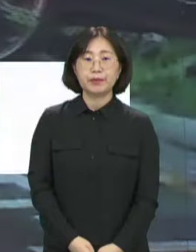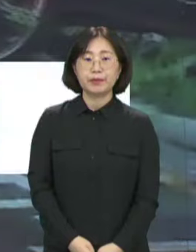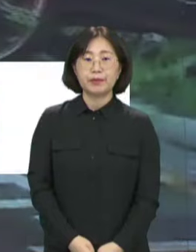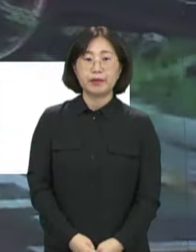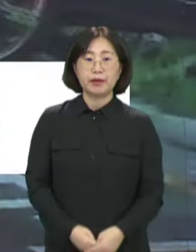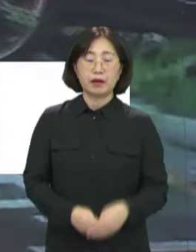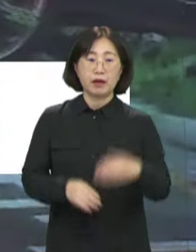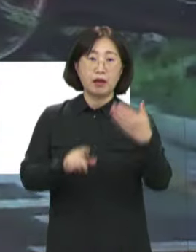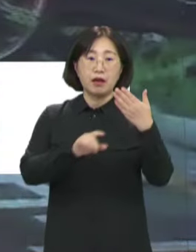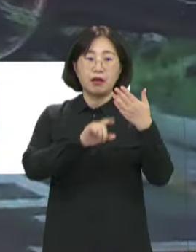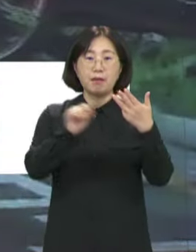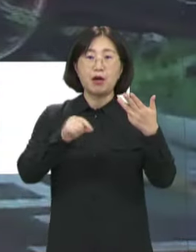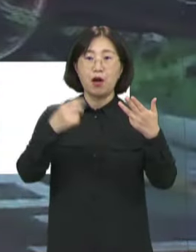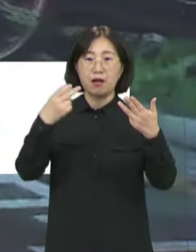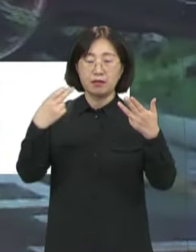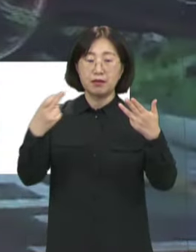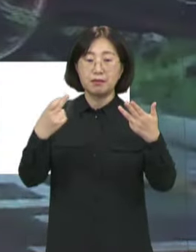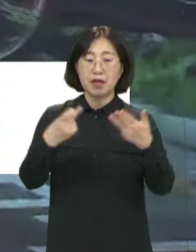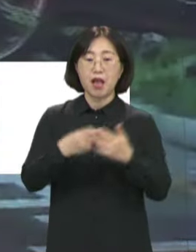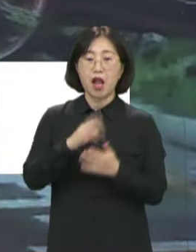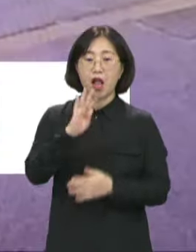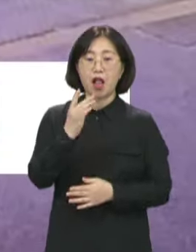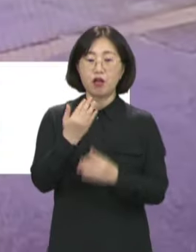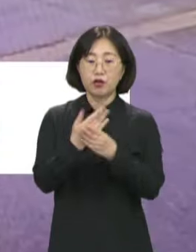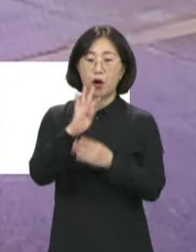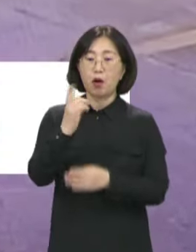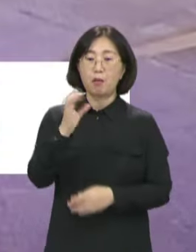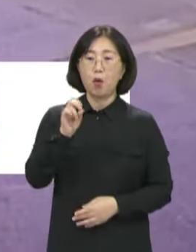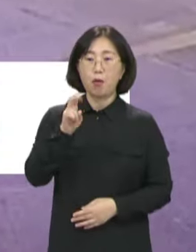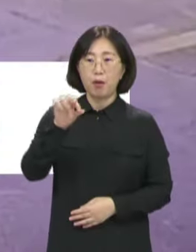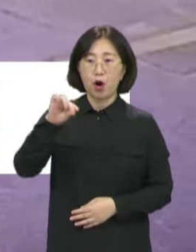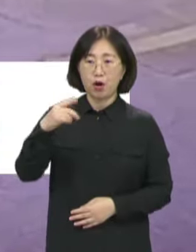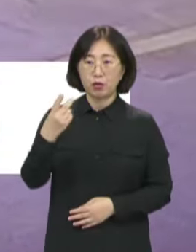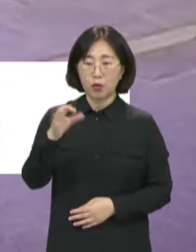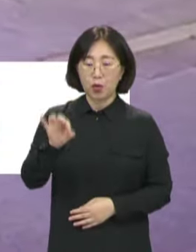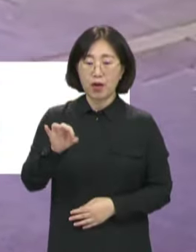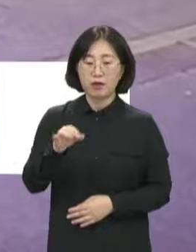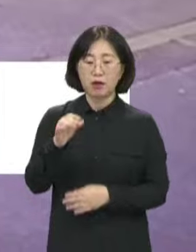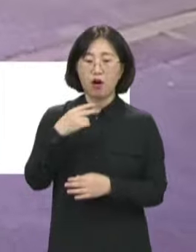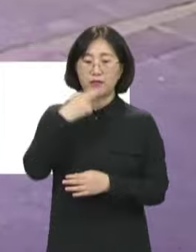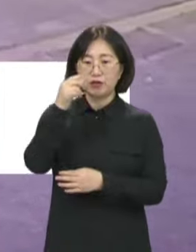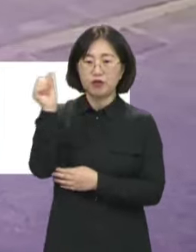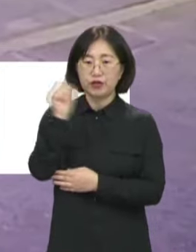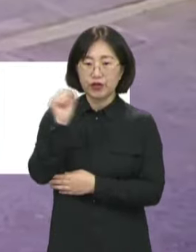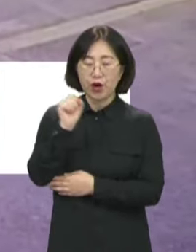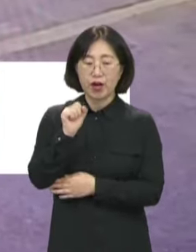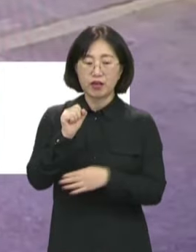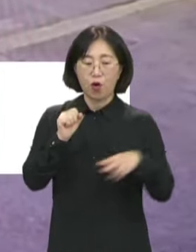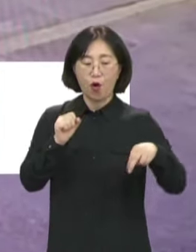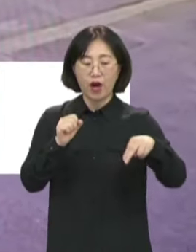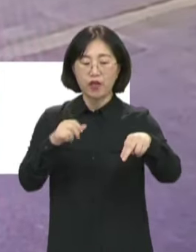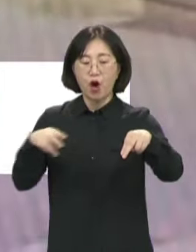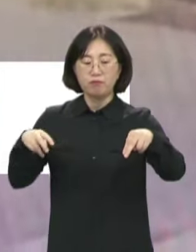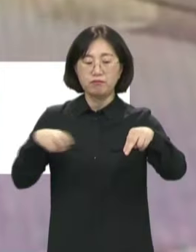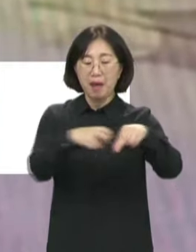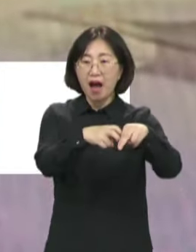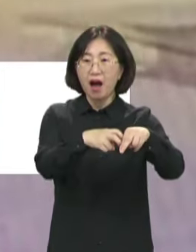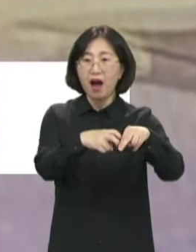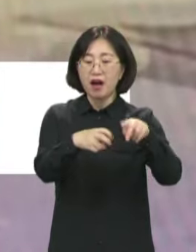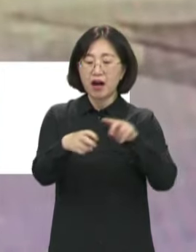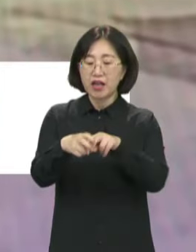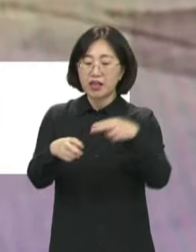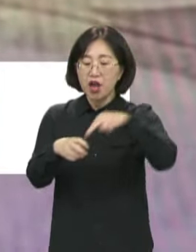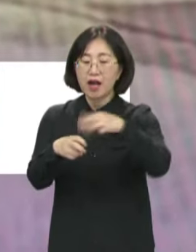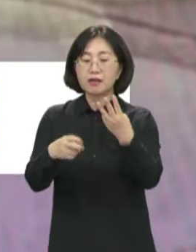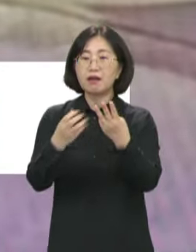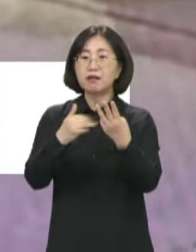지난 12일 대전 유성구 봉병동에서 음주운전을 하다 20대 보행자를 숨지게 한 차량 탑승자 3명이 모두 운전을 부인한